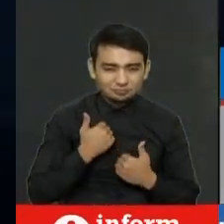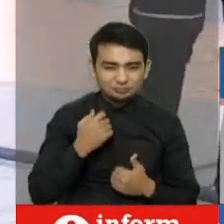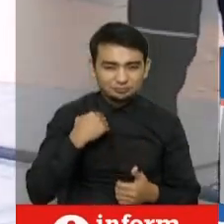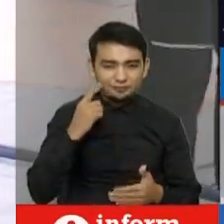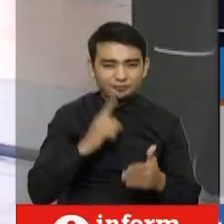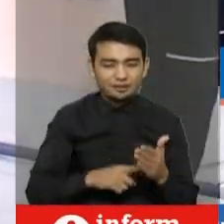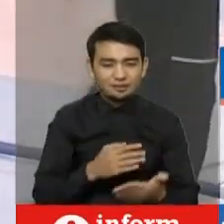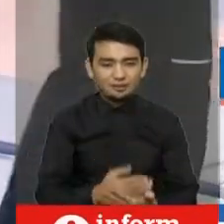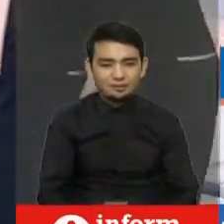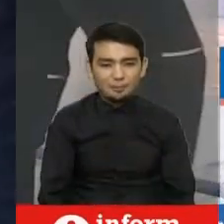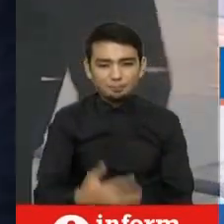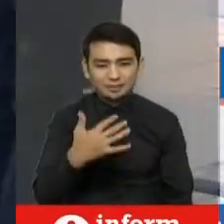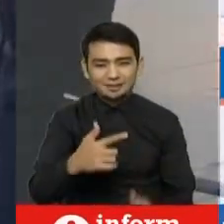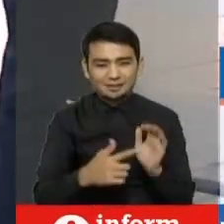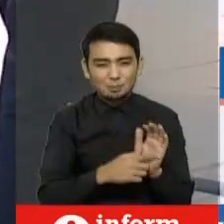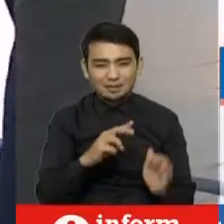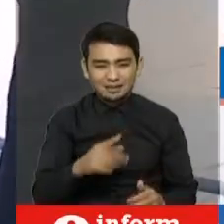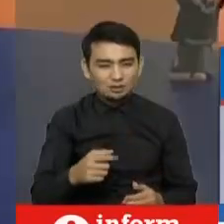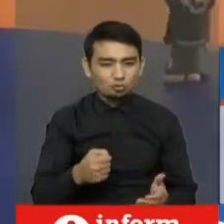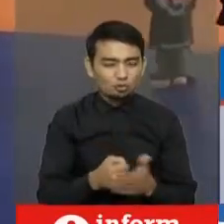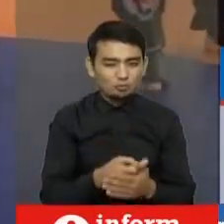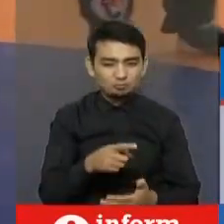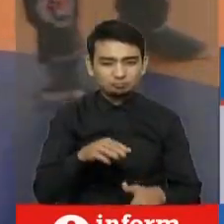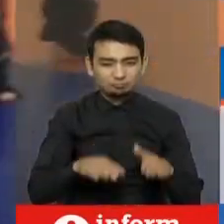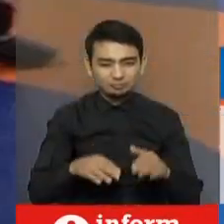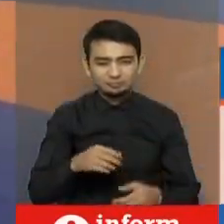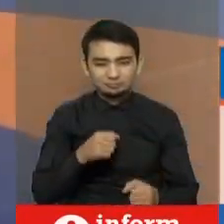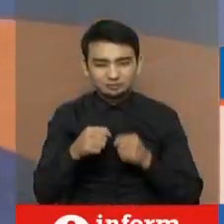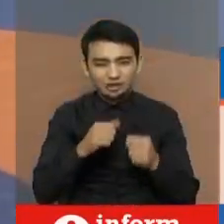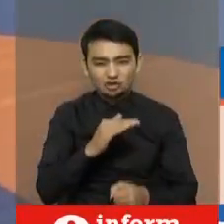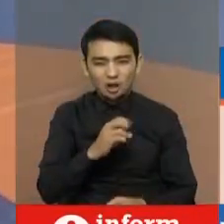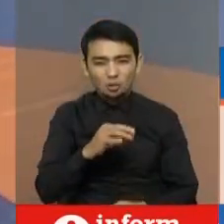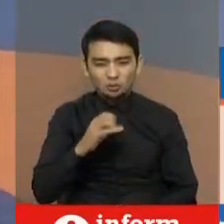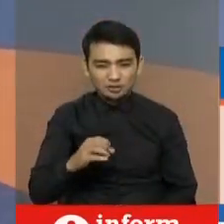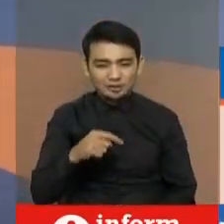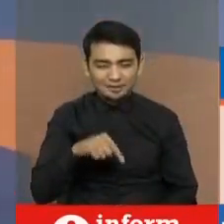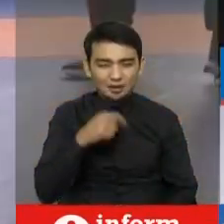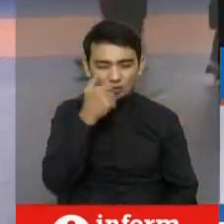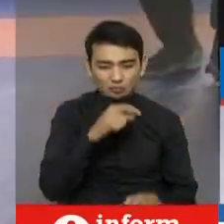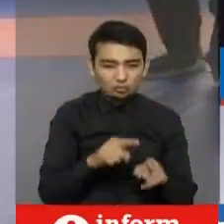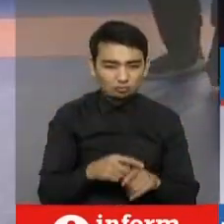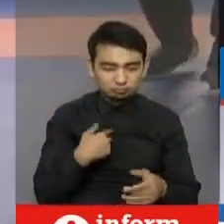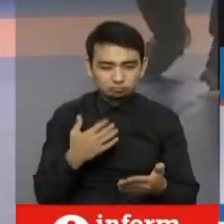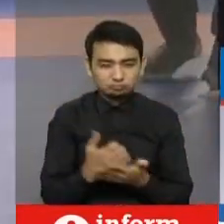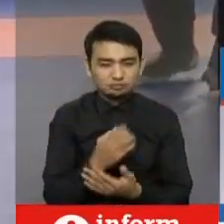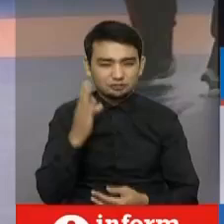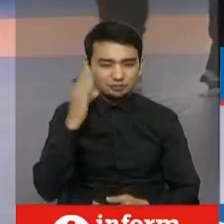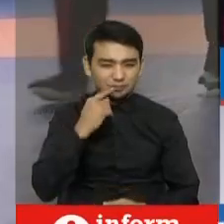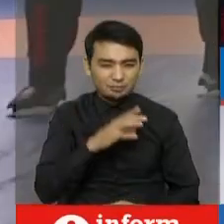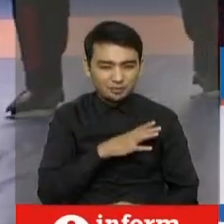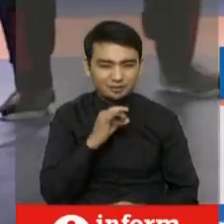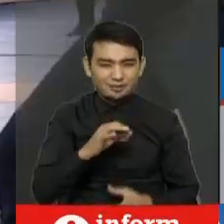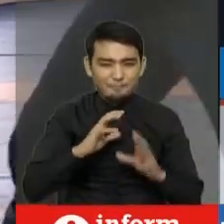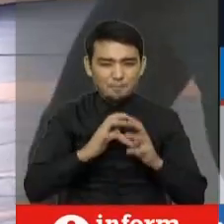білдіреміз. Ал 57 келге дейінгі салмақта өнер көрсететін Жандос Мадиханов бұл жолы да жеңіс тұғырынан көрінуге үміттеніп отыр. Өйткені